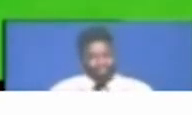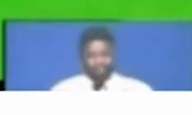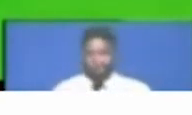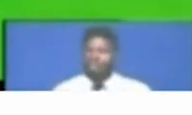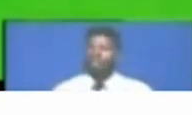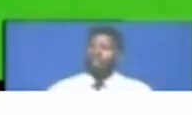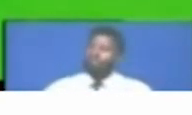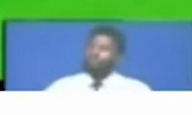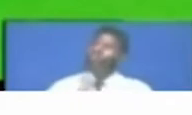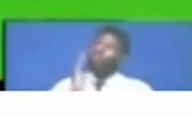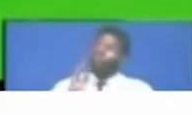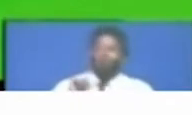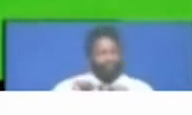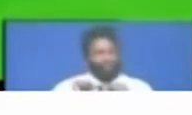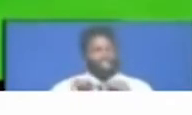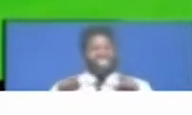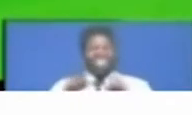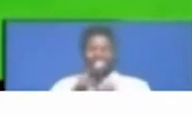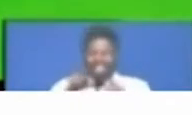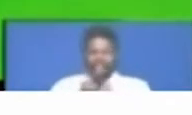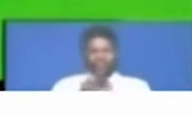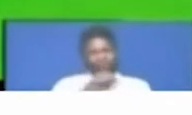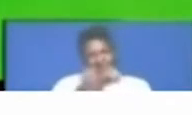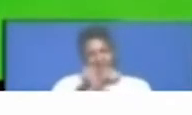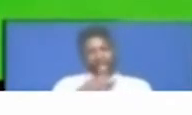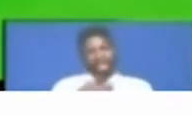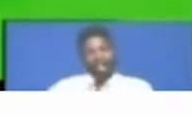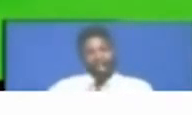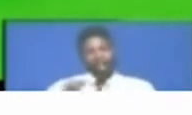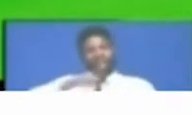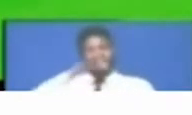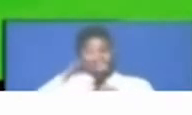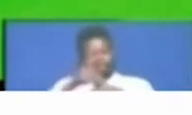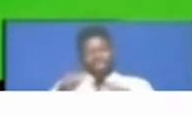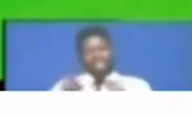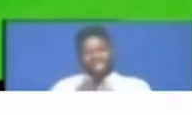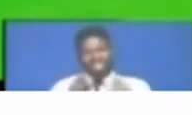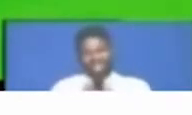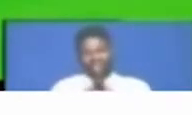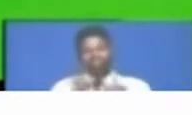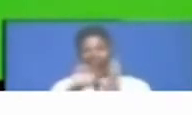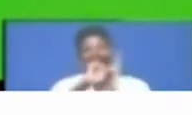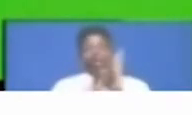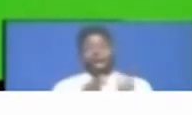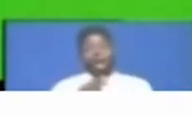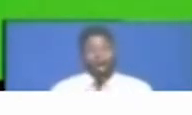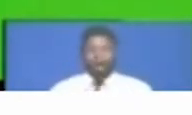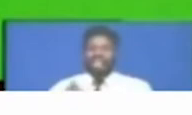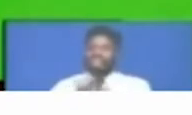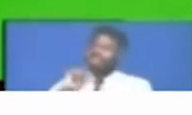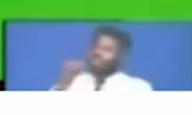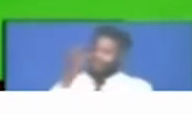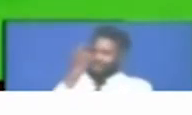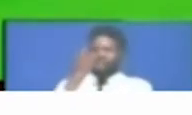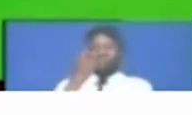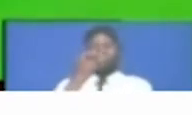Tutazidi kutetea nchi yetu na katiba letu kama Wakenya ili Kenya iweze kuendelea mbele.